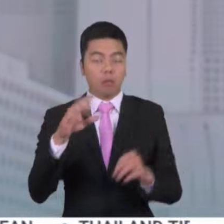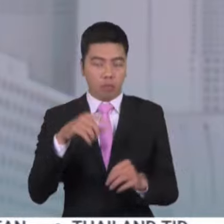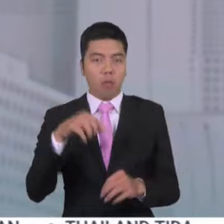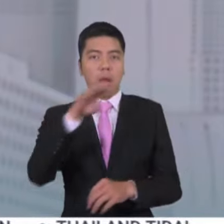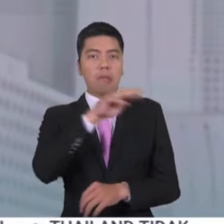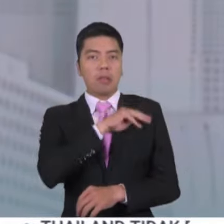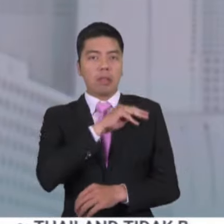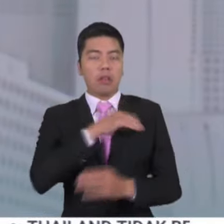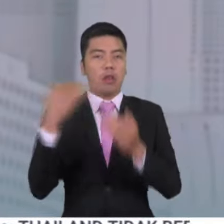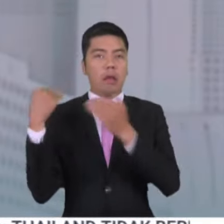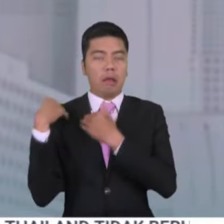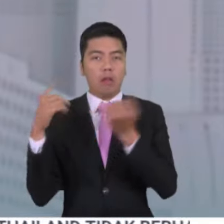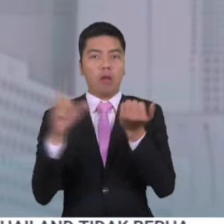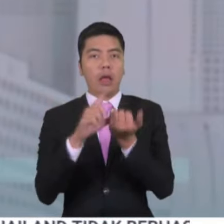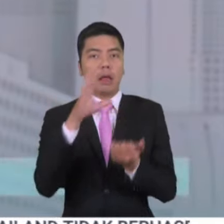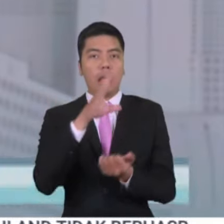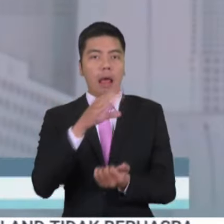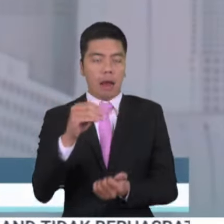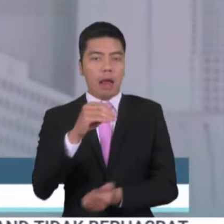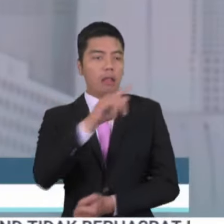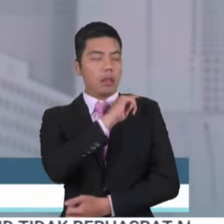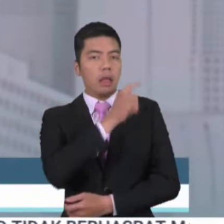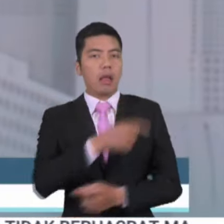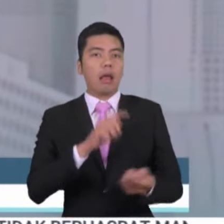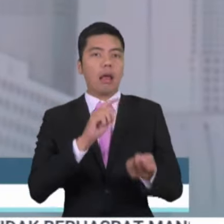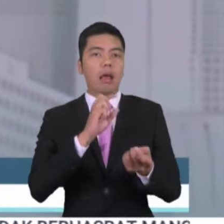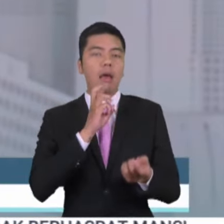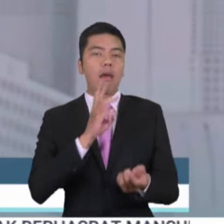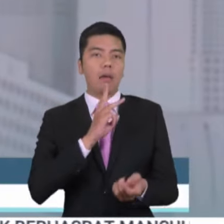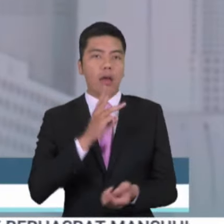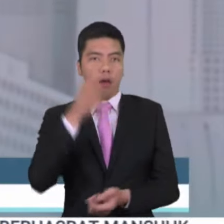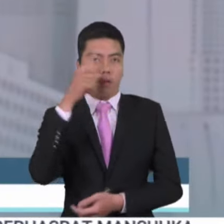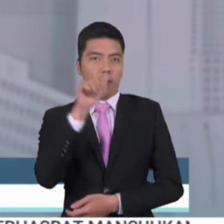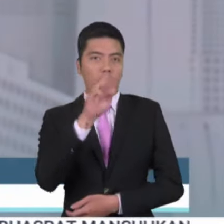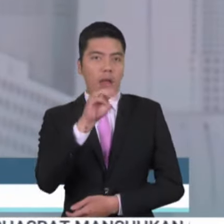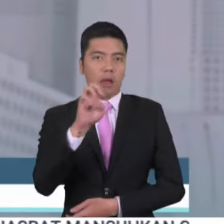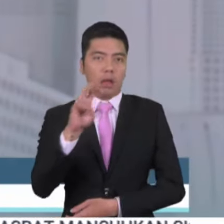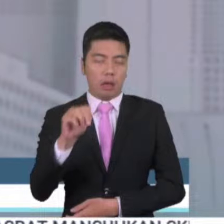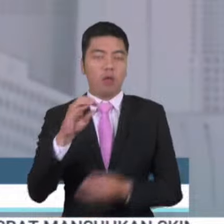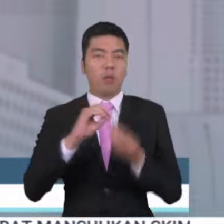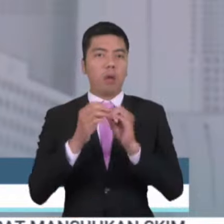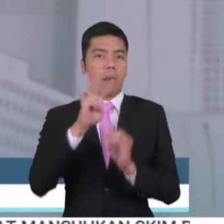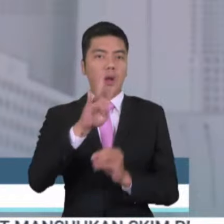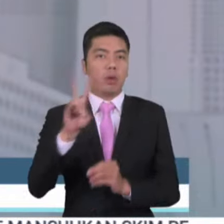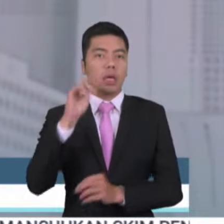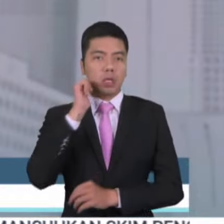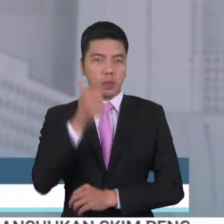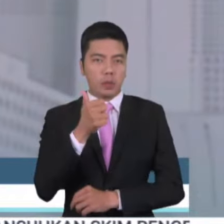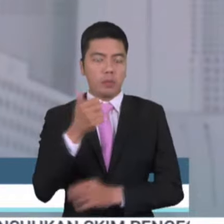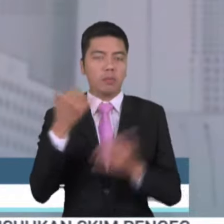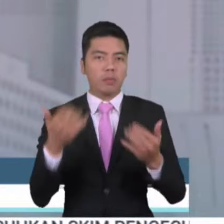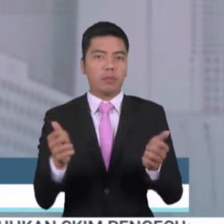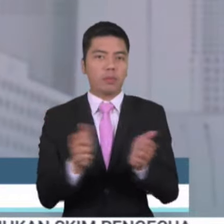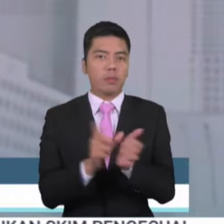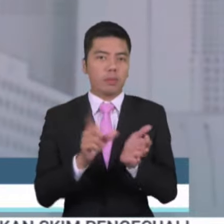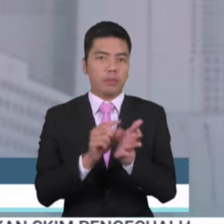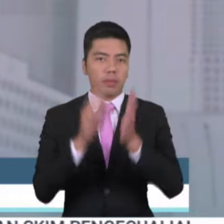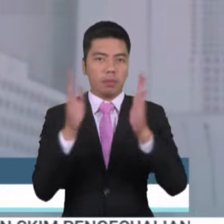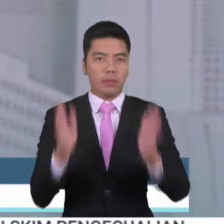Menteri Pilihan Tenaga dan Transformasi Air pada AMEM ke-42 bermula esok. Laporannya bersama Jalaluddin Baharin di